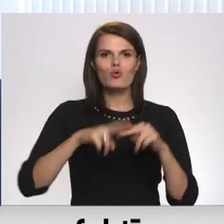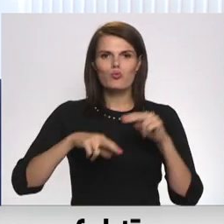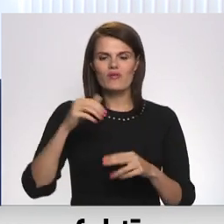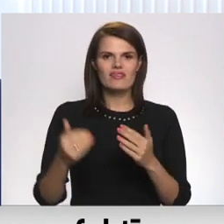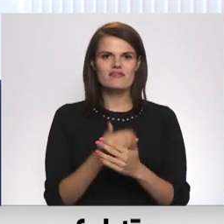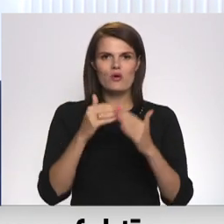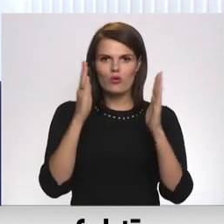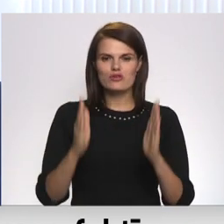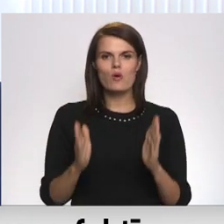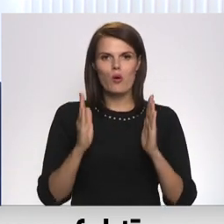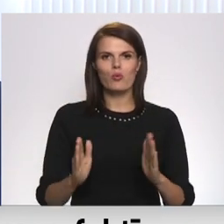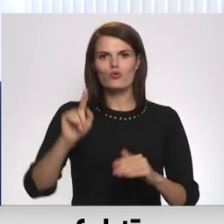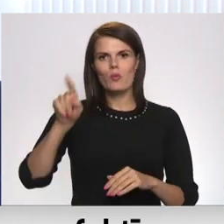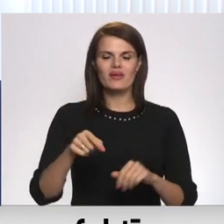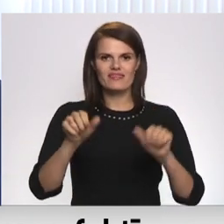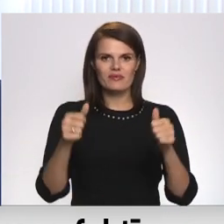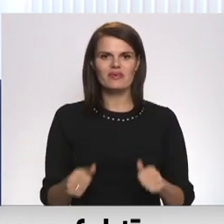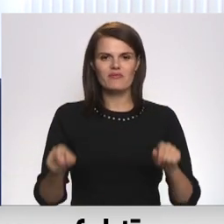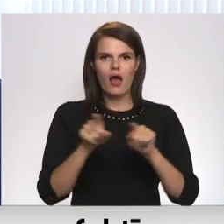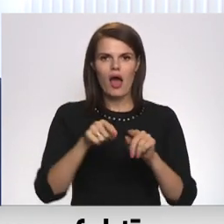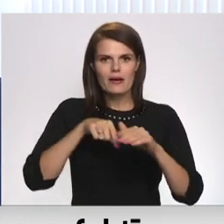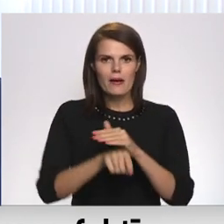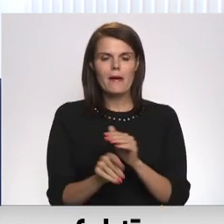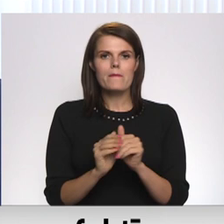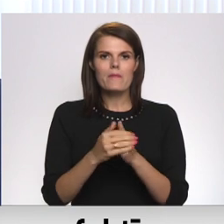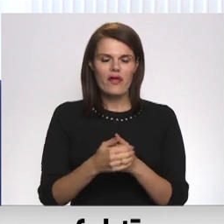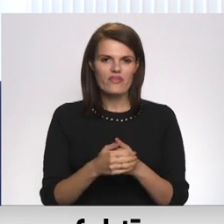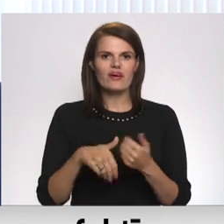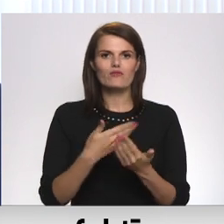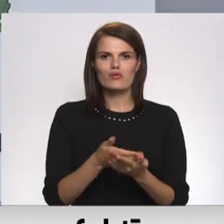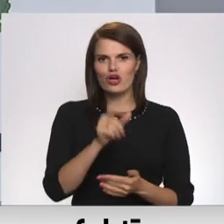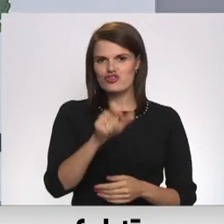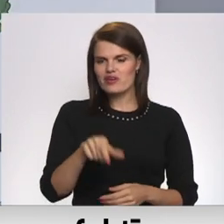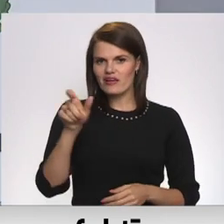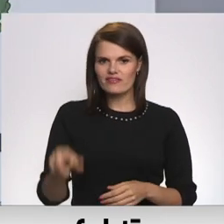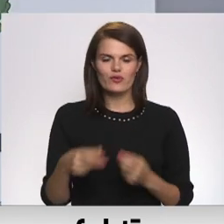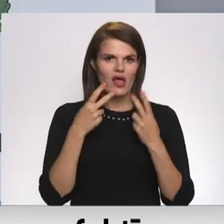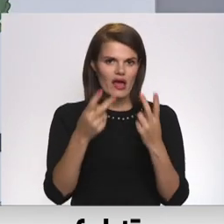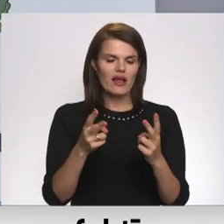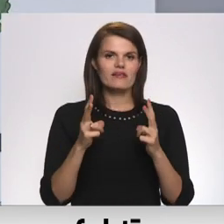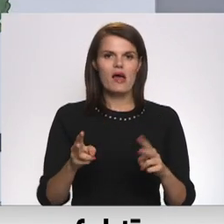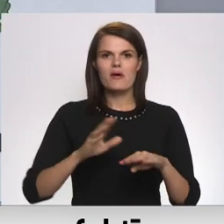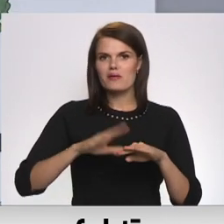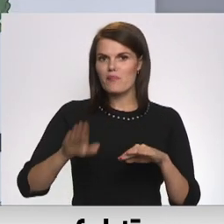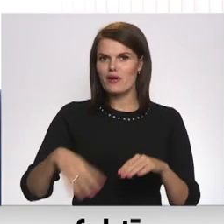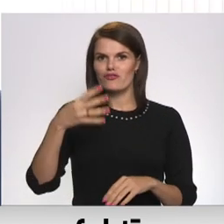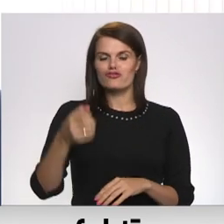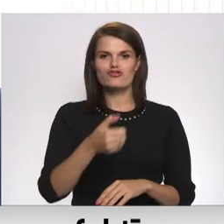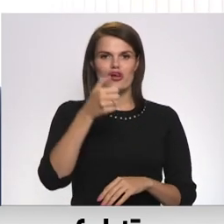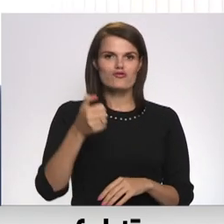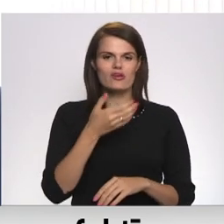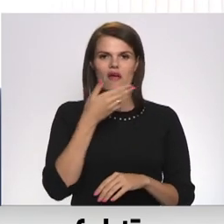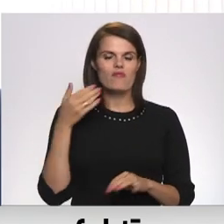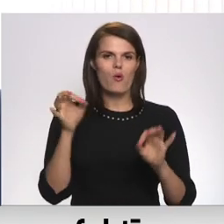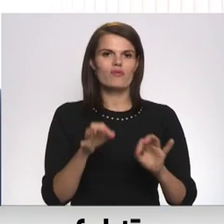tikto būtu prasība izveidot arī patvērtnes priekš iedzīvotājiem. Redzam to, ka pēdējos 4 gadus nav vispār